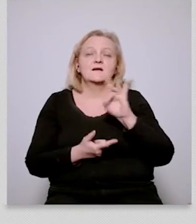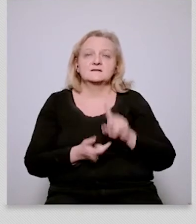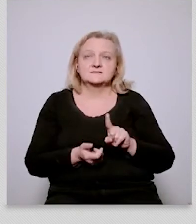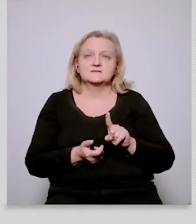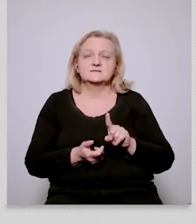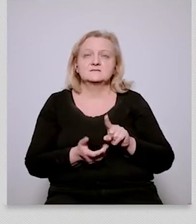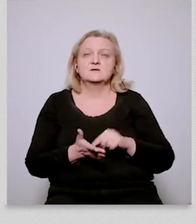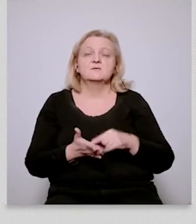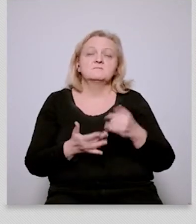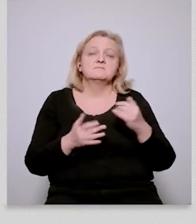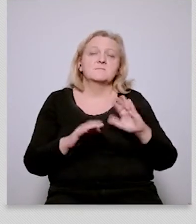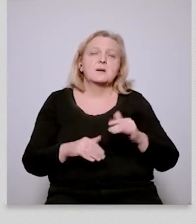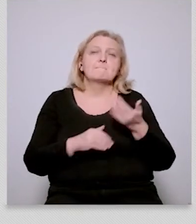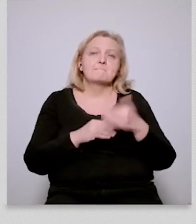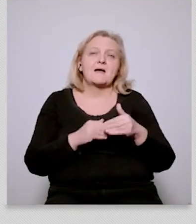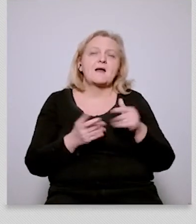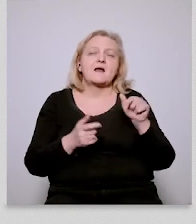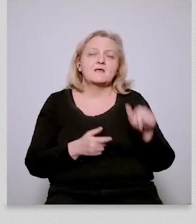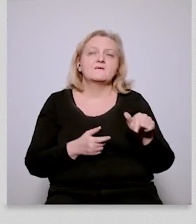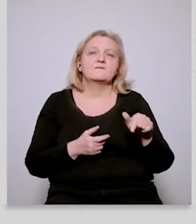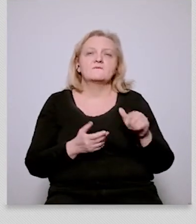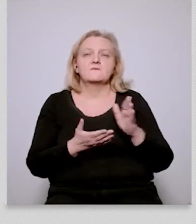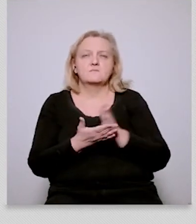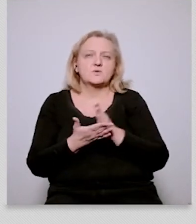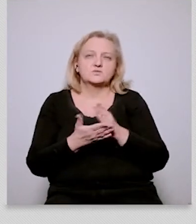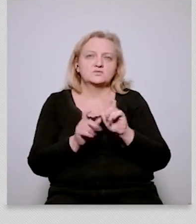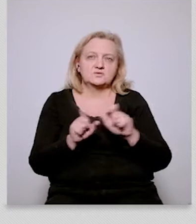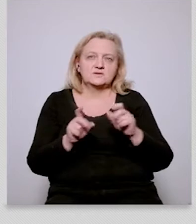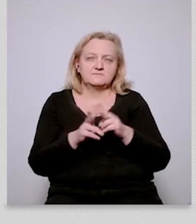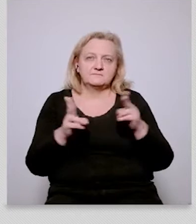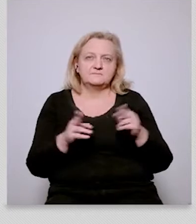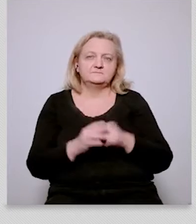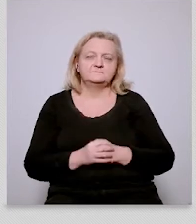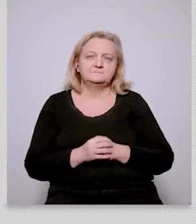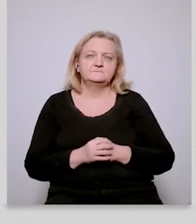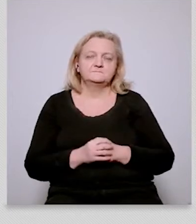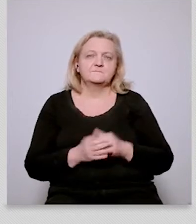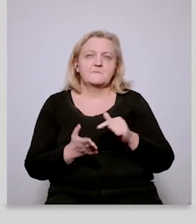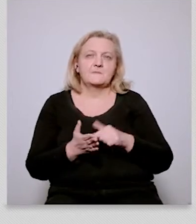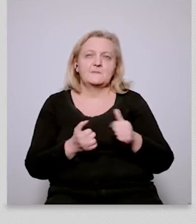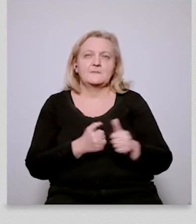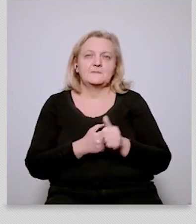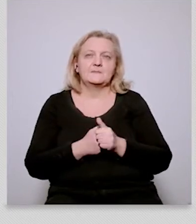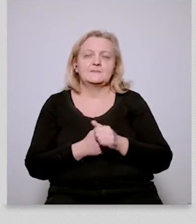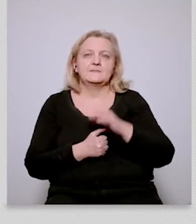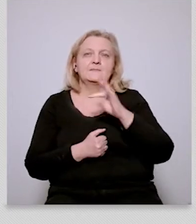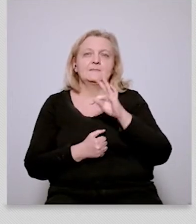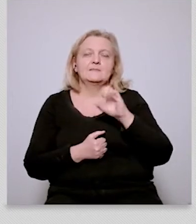jako takiego paliwa na etapie pośrednim jeżeli chodzi o taksonomię